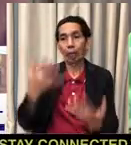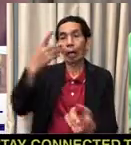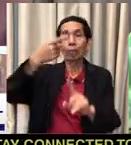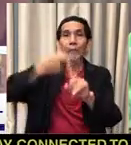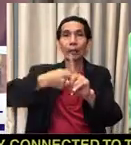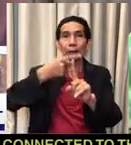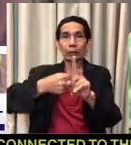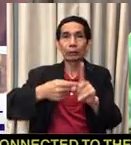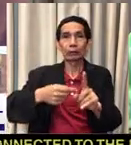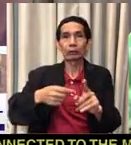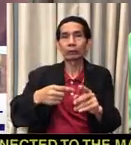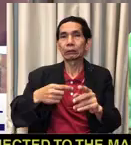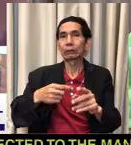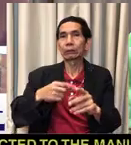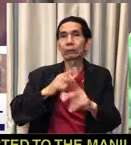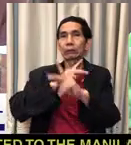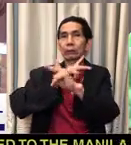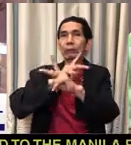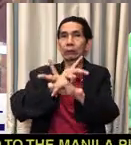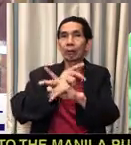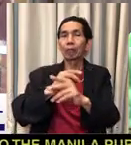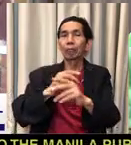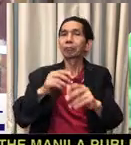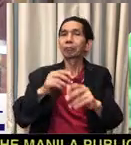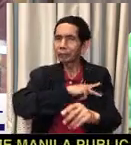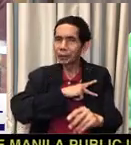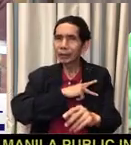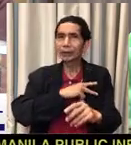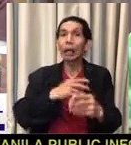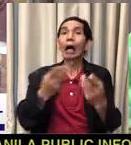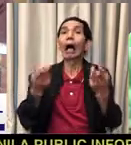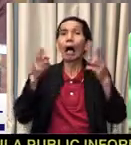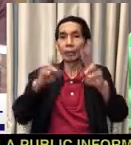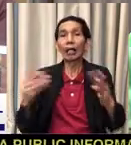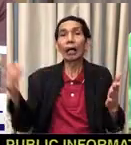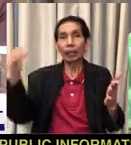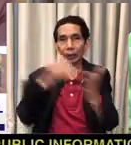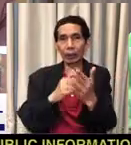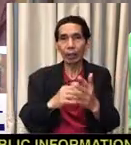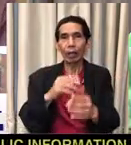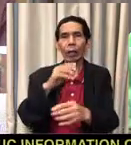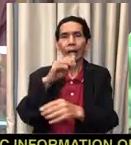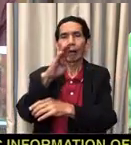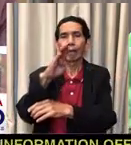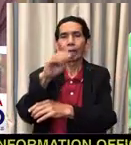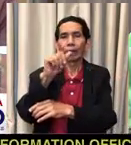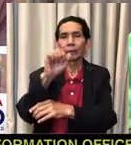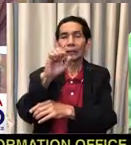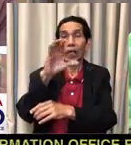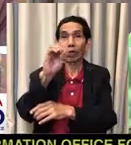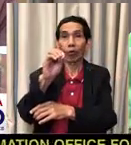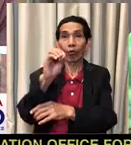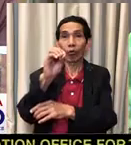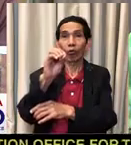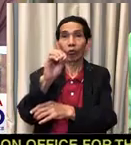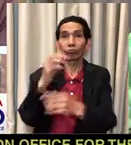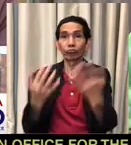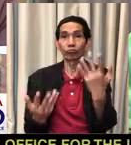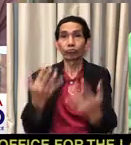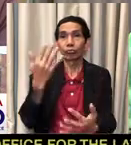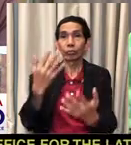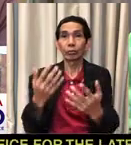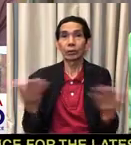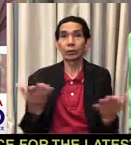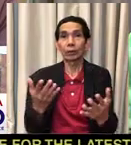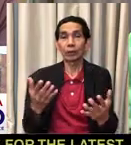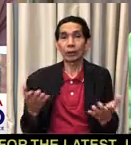Fire month, sa Marso na naman. Pinagpapauna ko na. May nangyari na naman. Nangyari sa Baseco, nakakaawa naman.